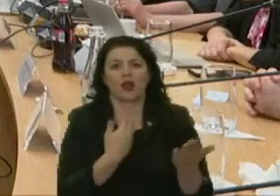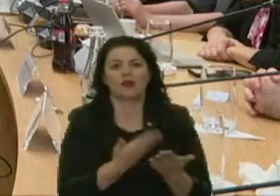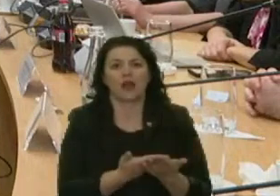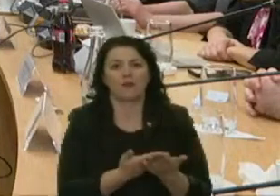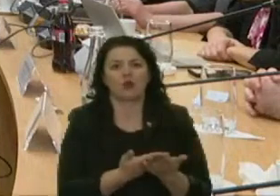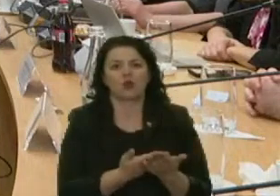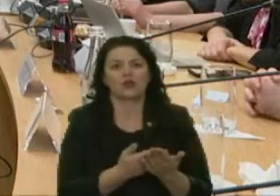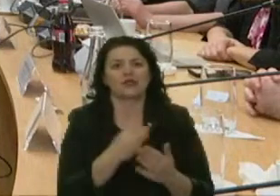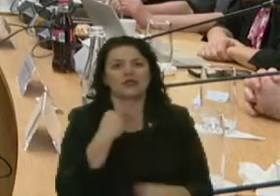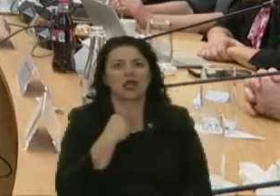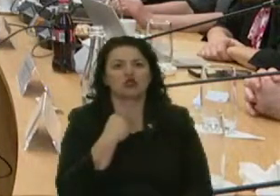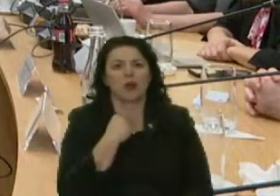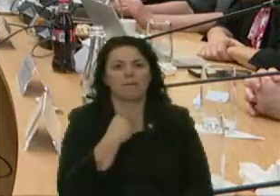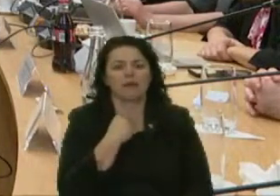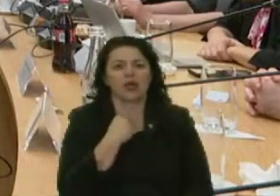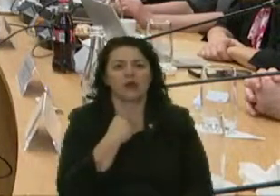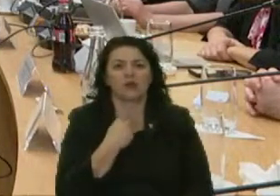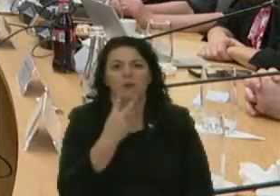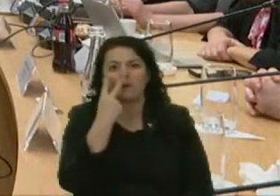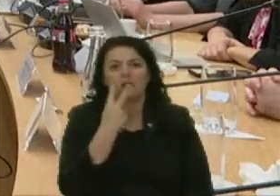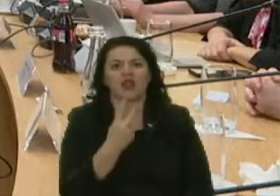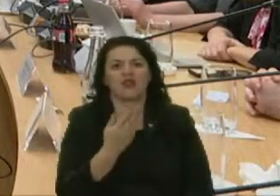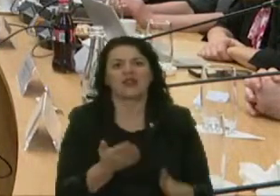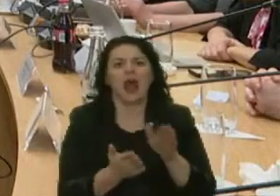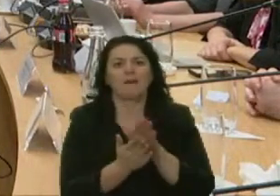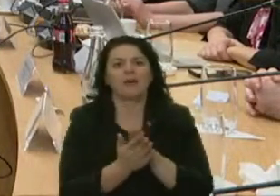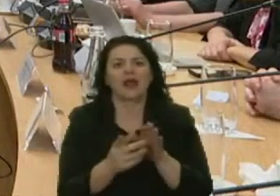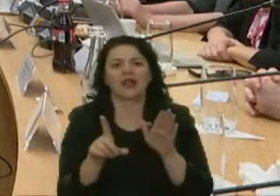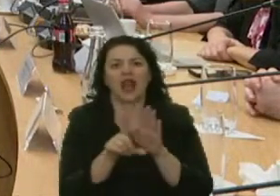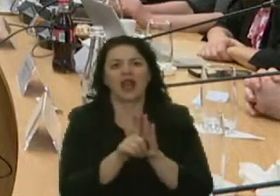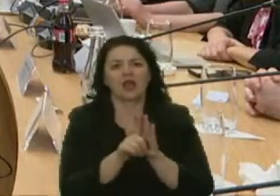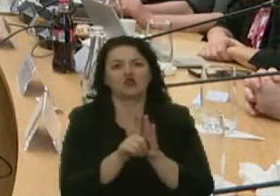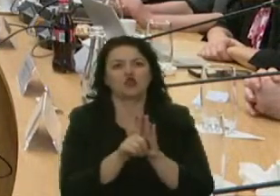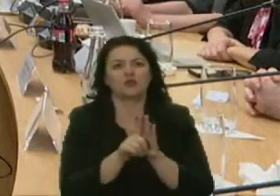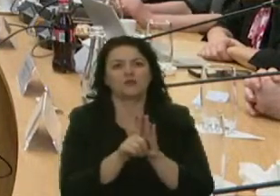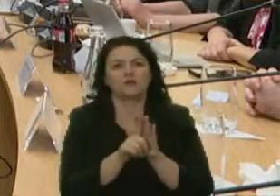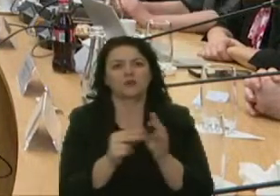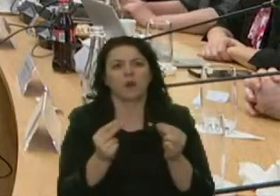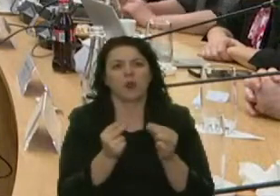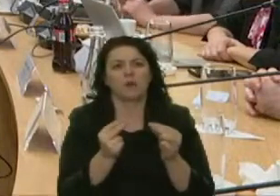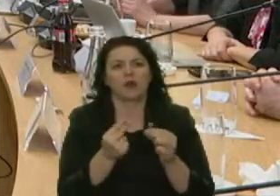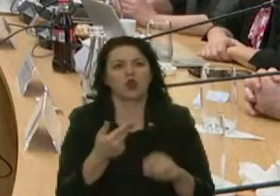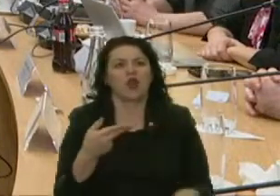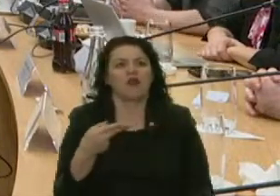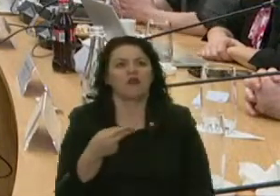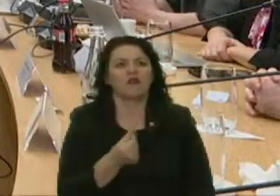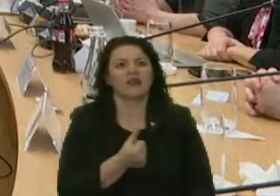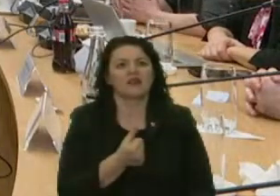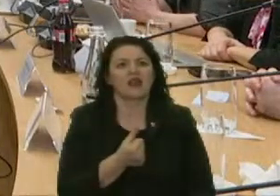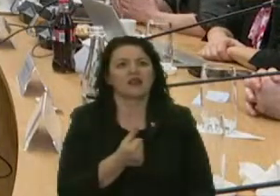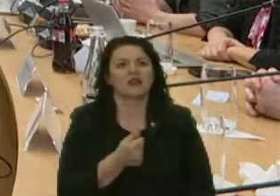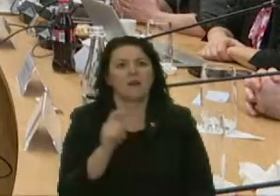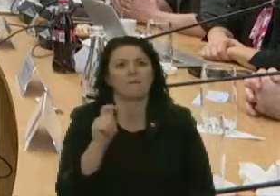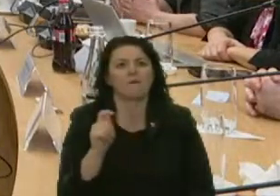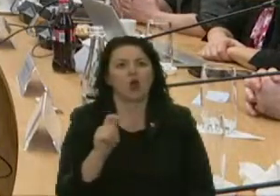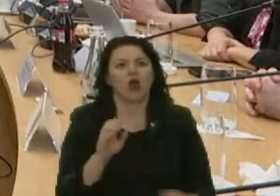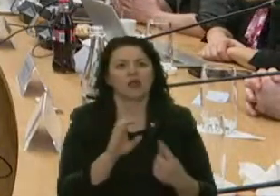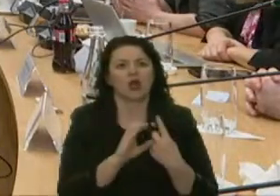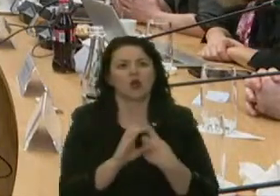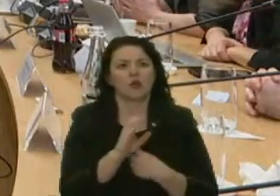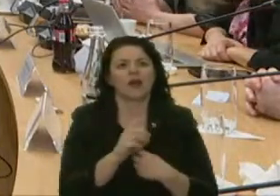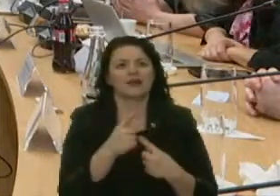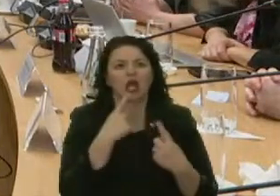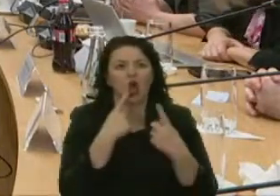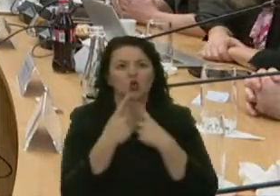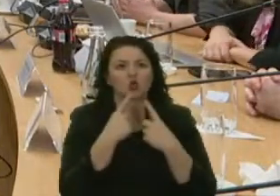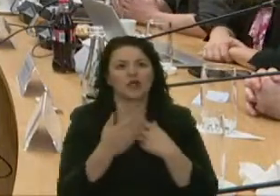în decembrie privind aplicarea acestei legi pentru a se finanța proiectele culturale să intre în consultare